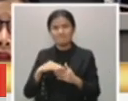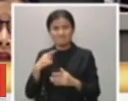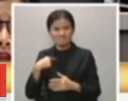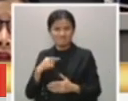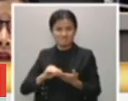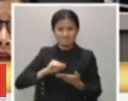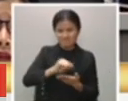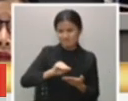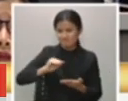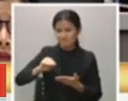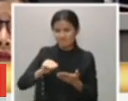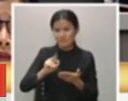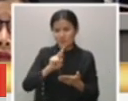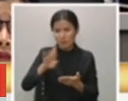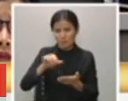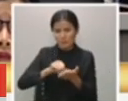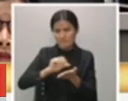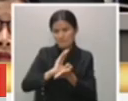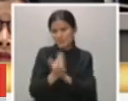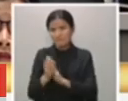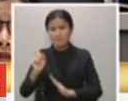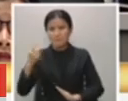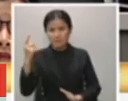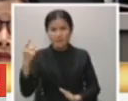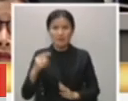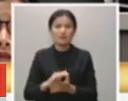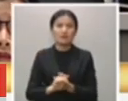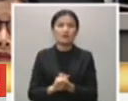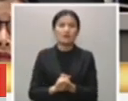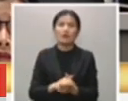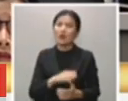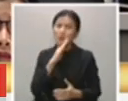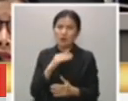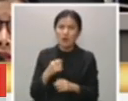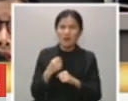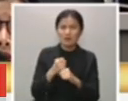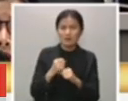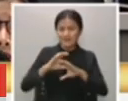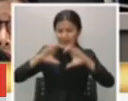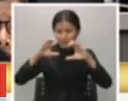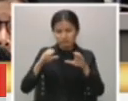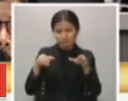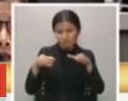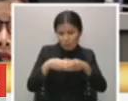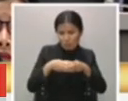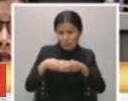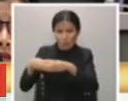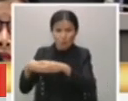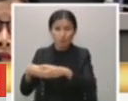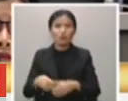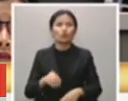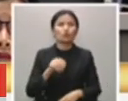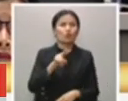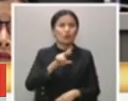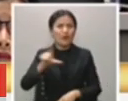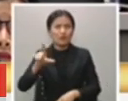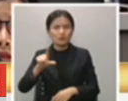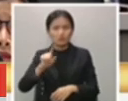ของราชของภาครัฐเนี่ยไม่ให้มันขยายใหญ่โตขึ้นไปเนี่ยให้มันอยู่ที่2ล้านหรือ2ล้านกว่า